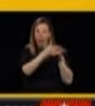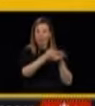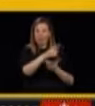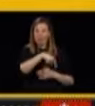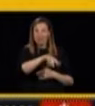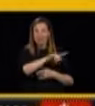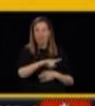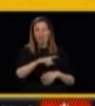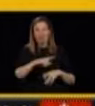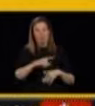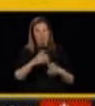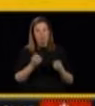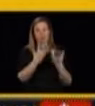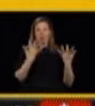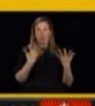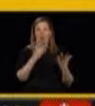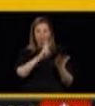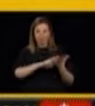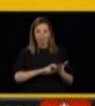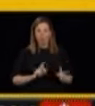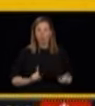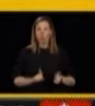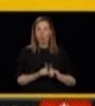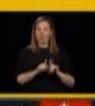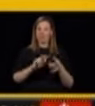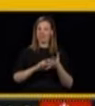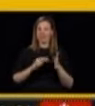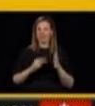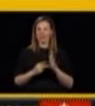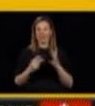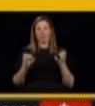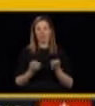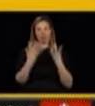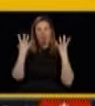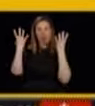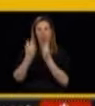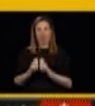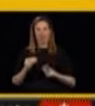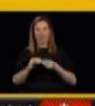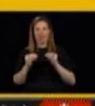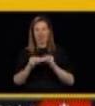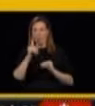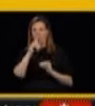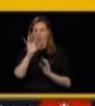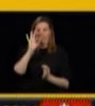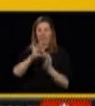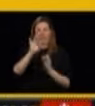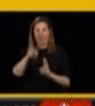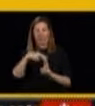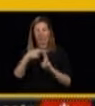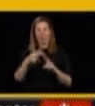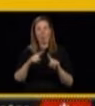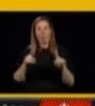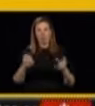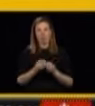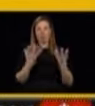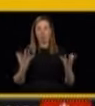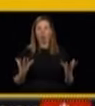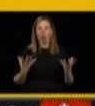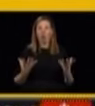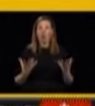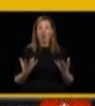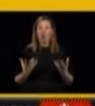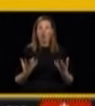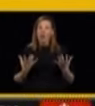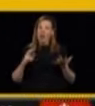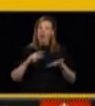les proches aidants. Et là aussi, on va avoir des personnes, évidemment, qui vont nous aider là, dans les CHSLD. Alors, on va faire